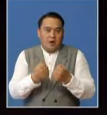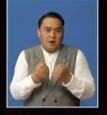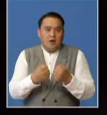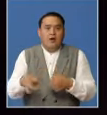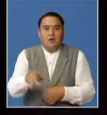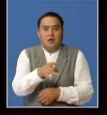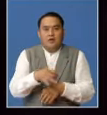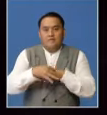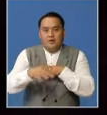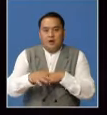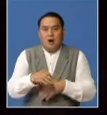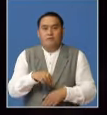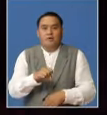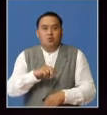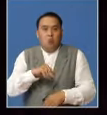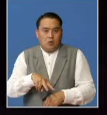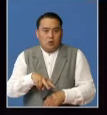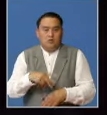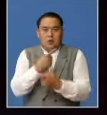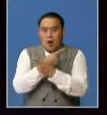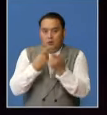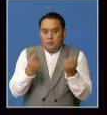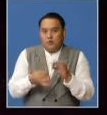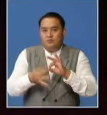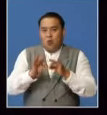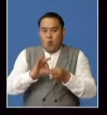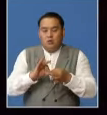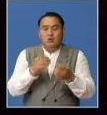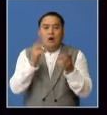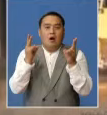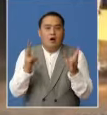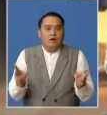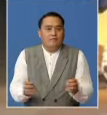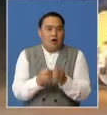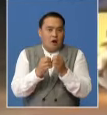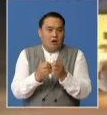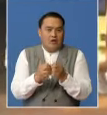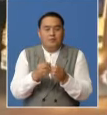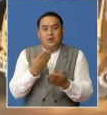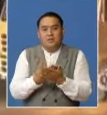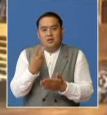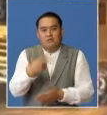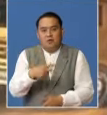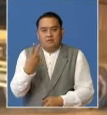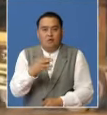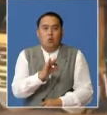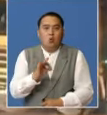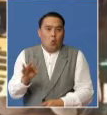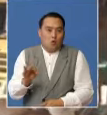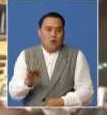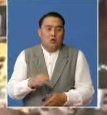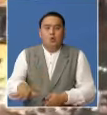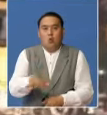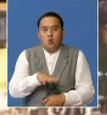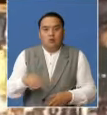Позже региональный филиал КАЗ «Автожол» сообщил подробности аварии. Так все произошло ориентировочно в 22:00 на